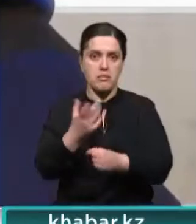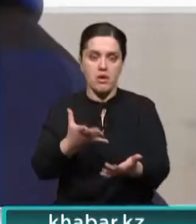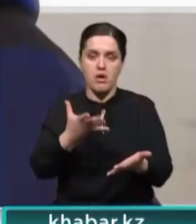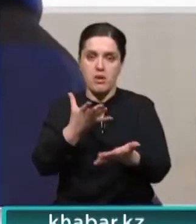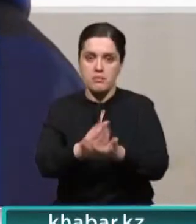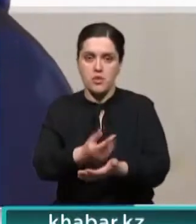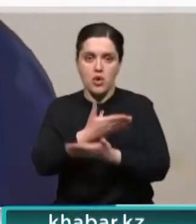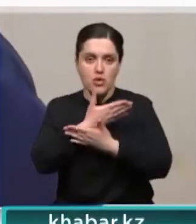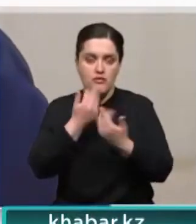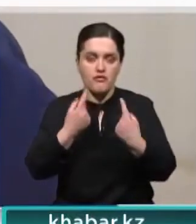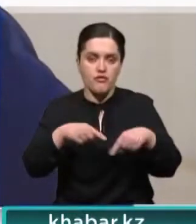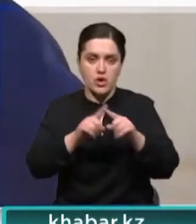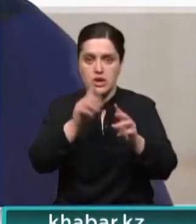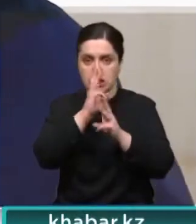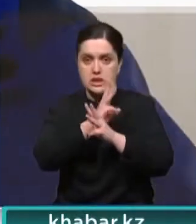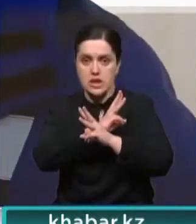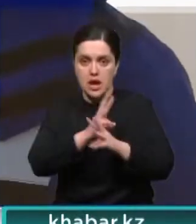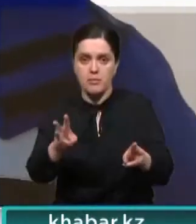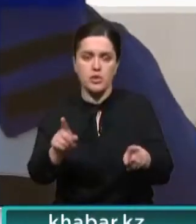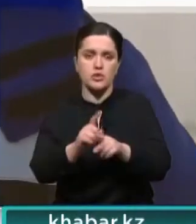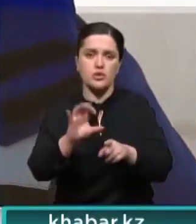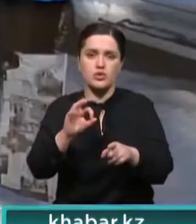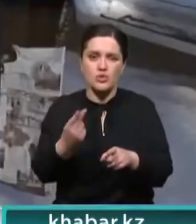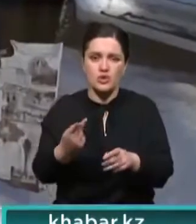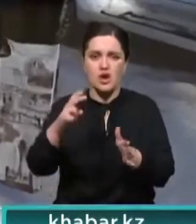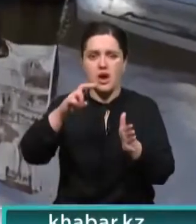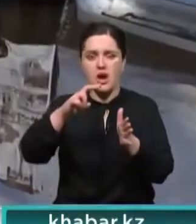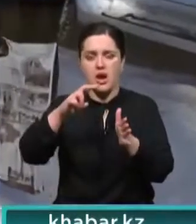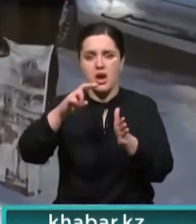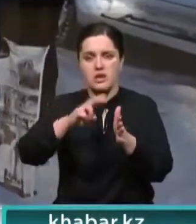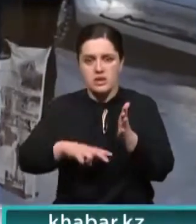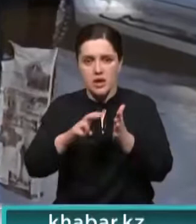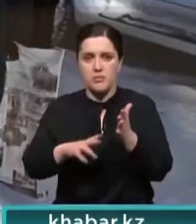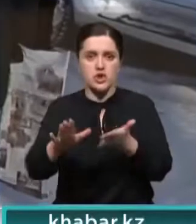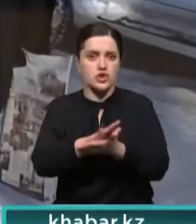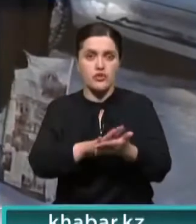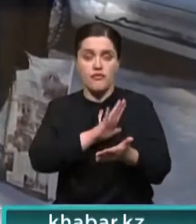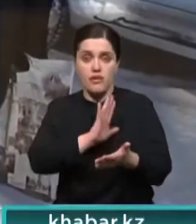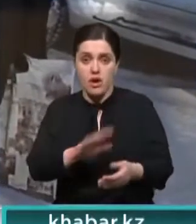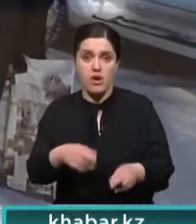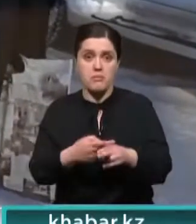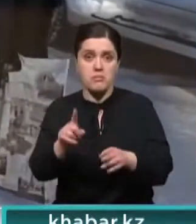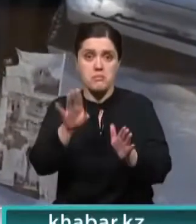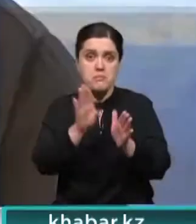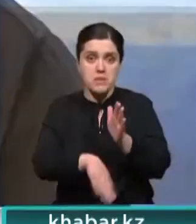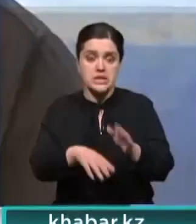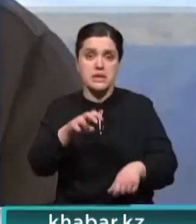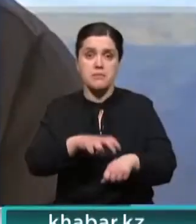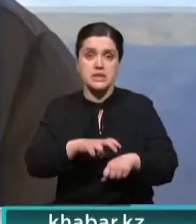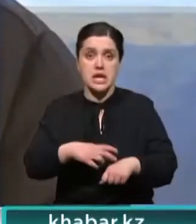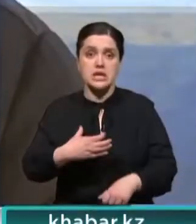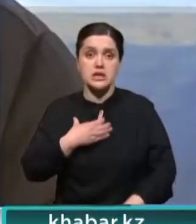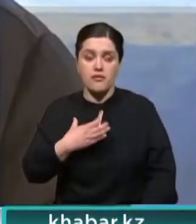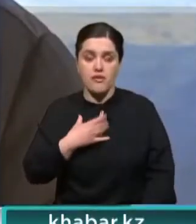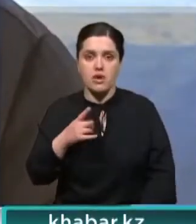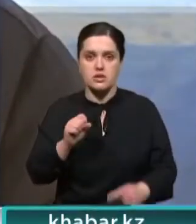фонда заработной платы. Не производились и социальные отчисления. По факту люди работали без медицинских страховок. За